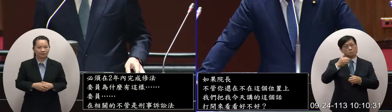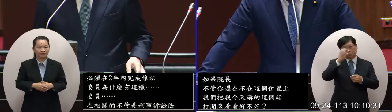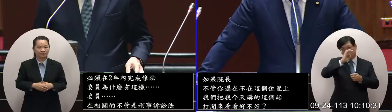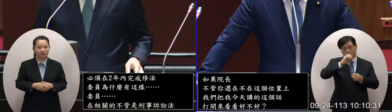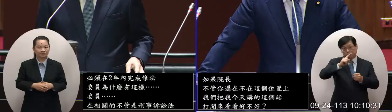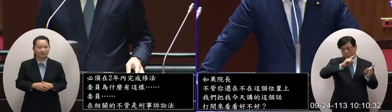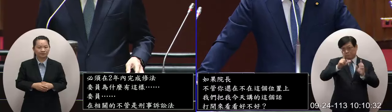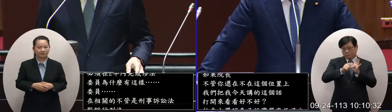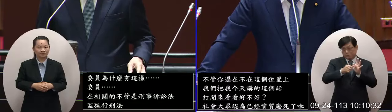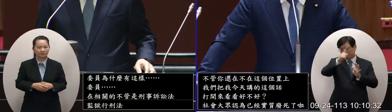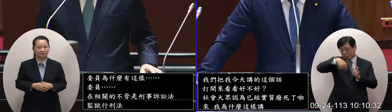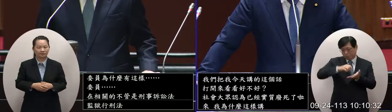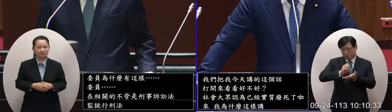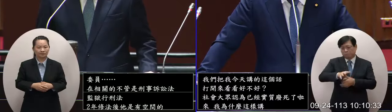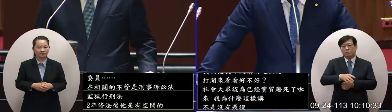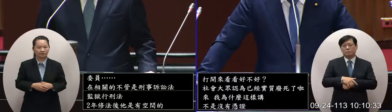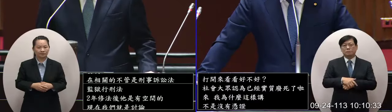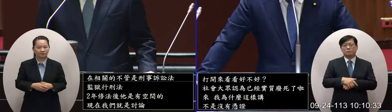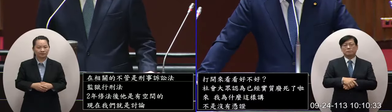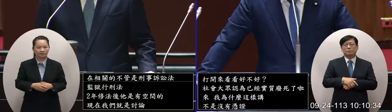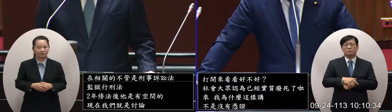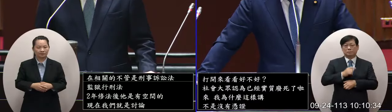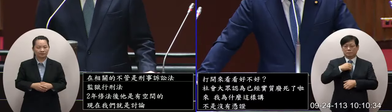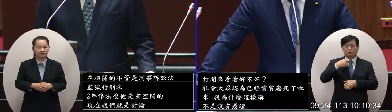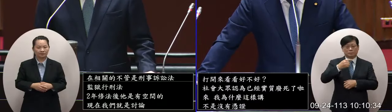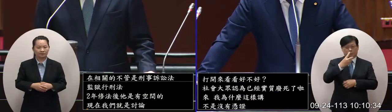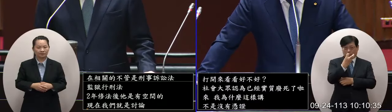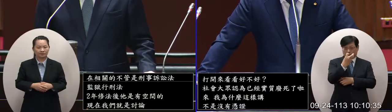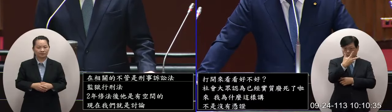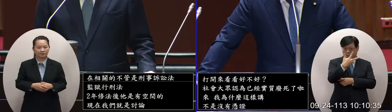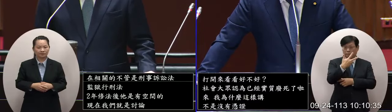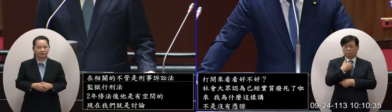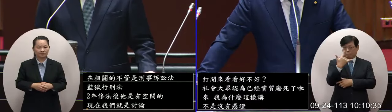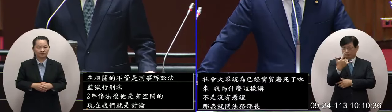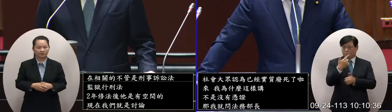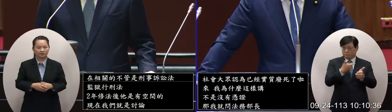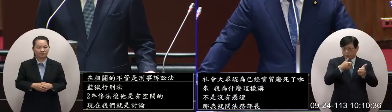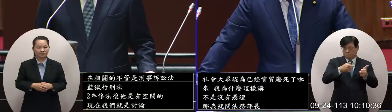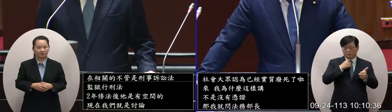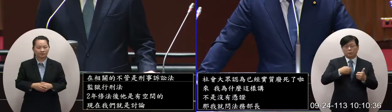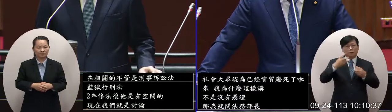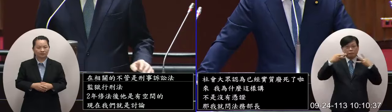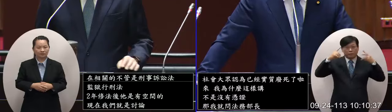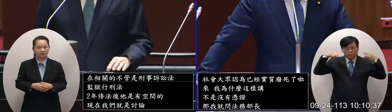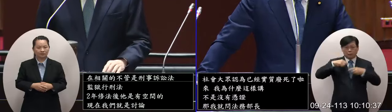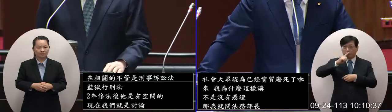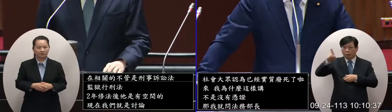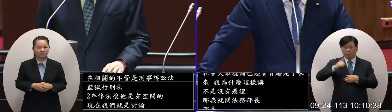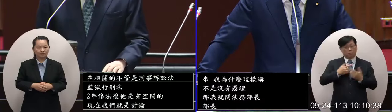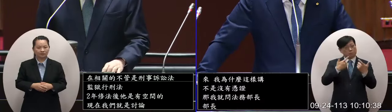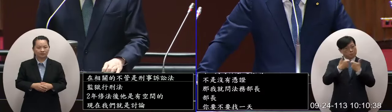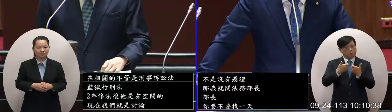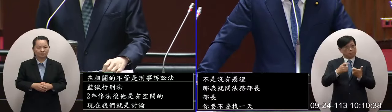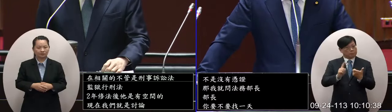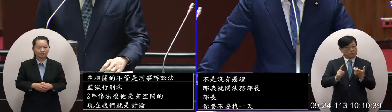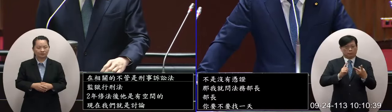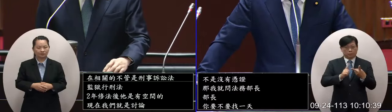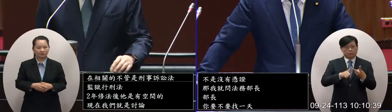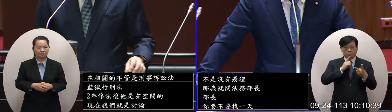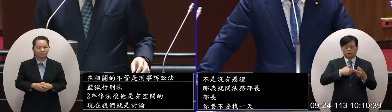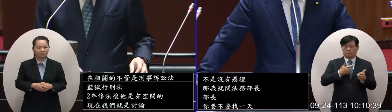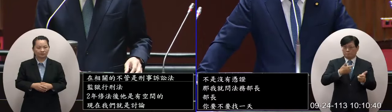来司法法制委员会报告一下，接下来37名死刑犯的非常上诉，你打算怎么应对？以及